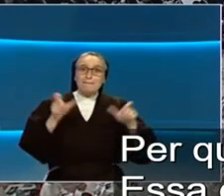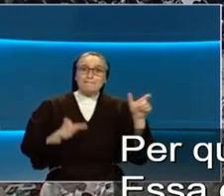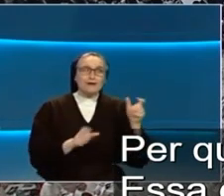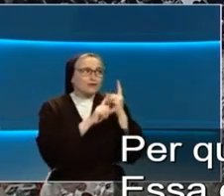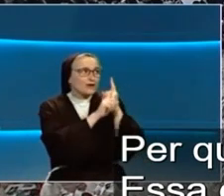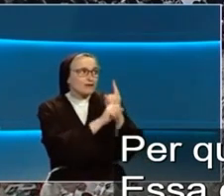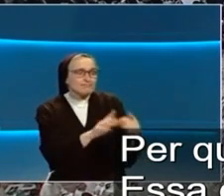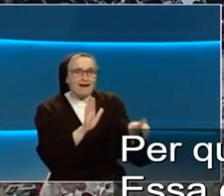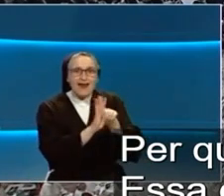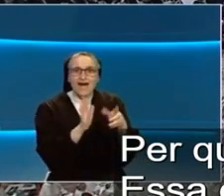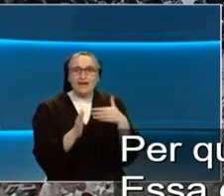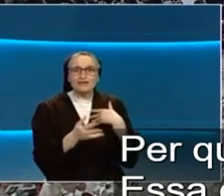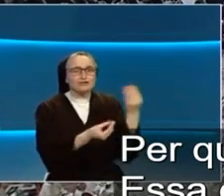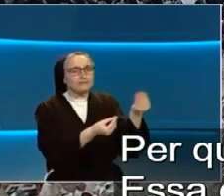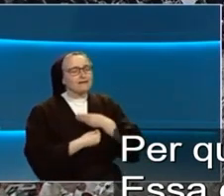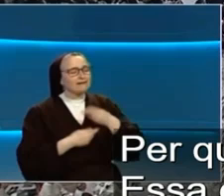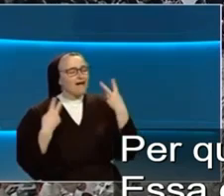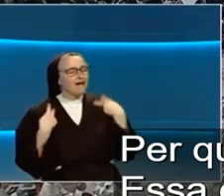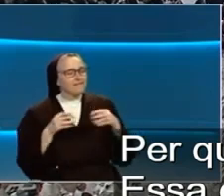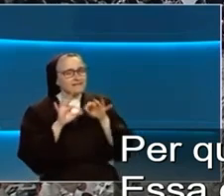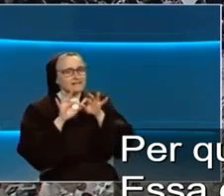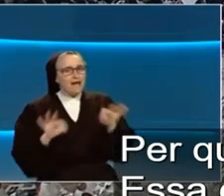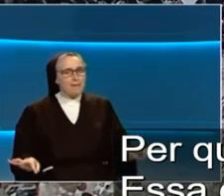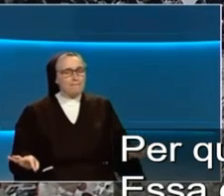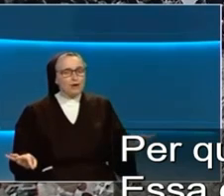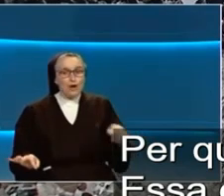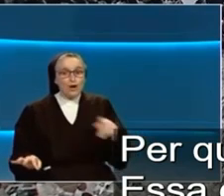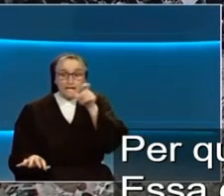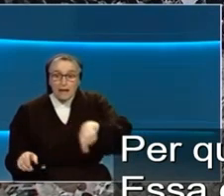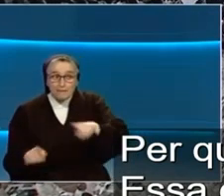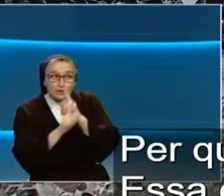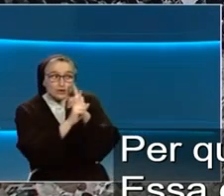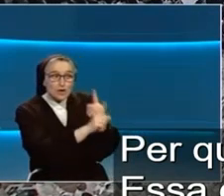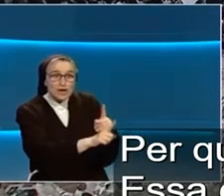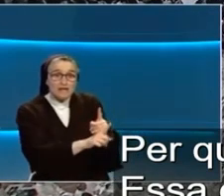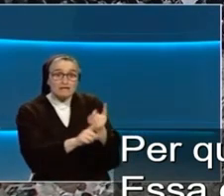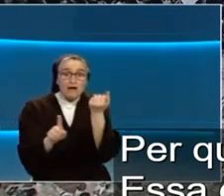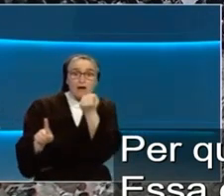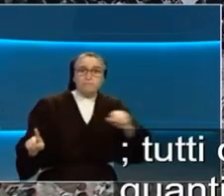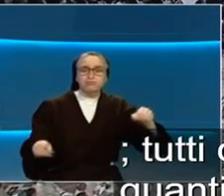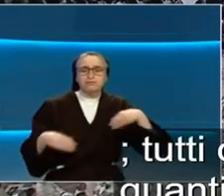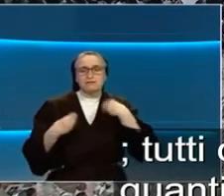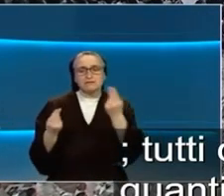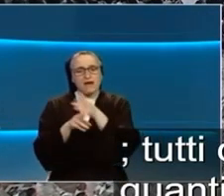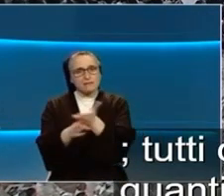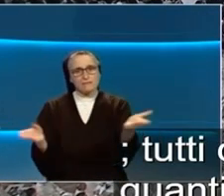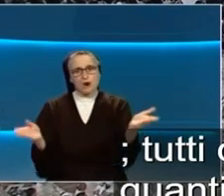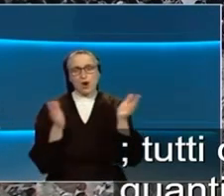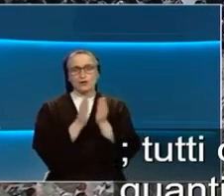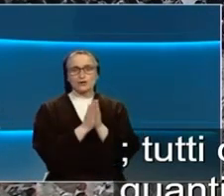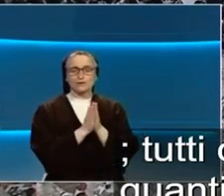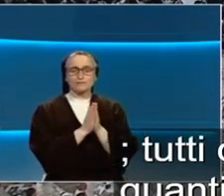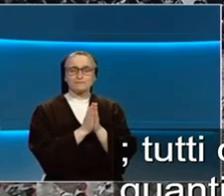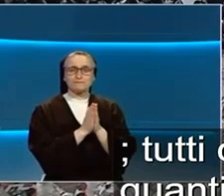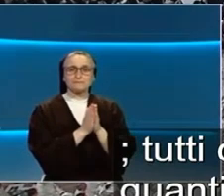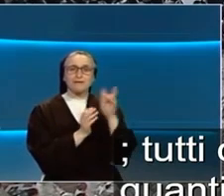si attengono ad essa avranno la vita. Quanti l'abbandonano moriranno.